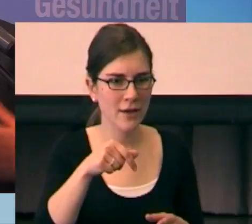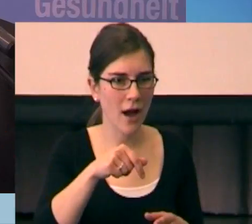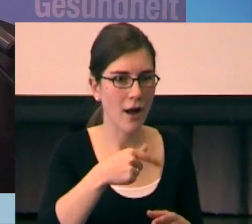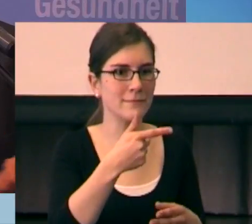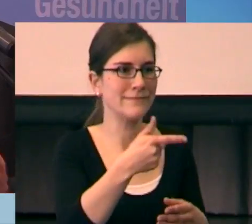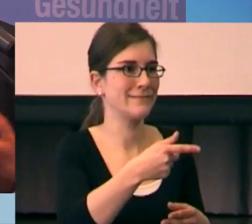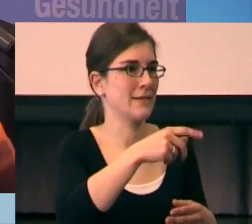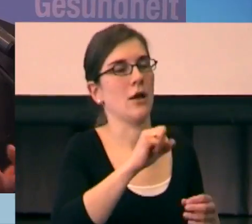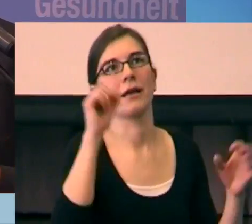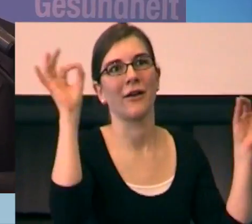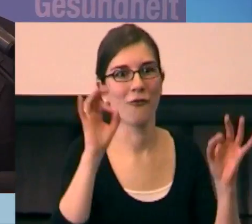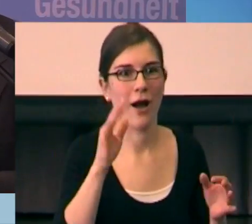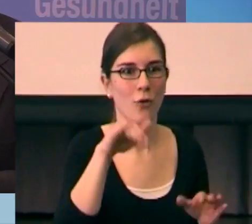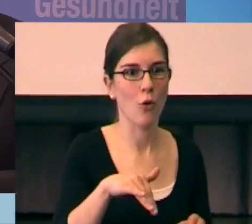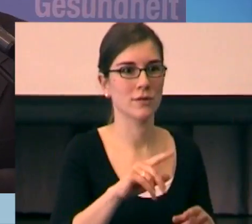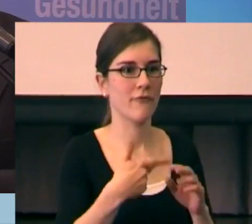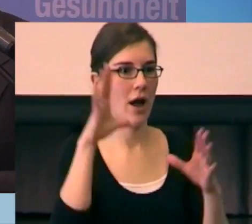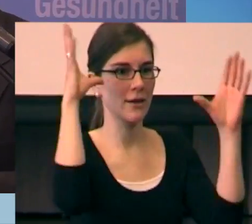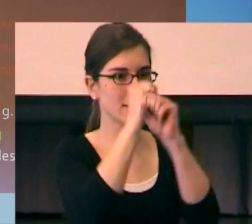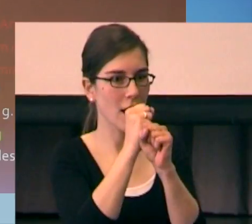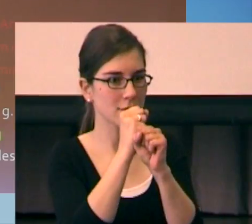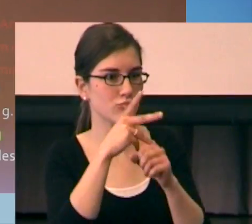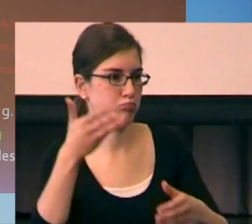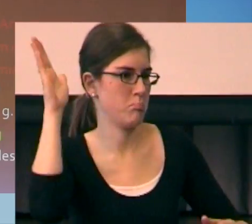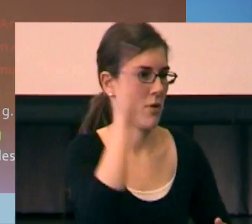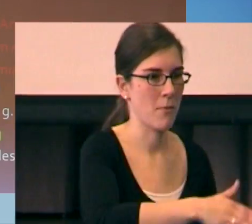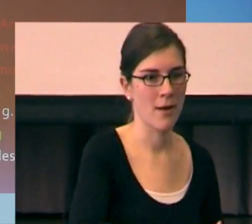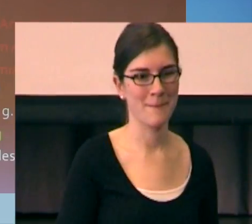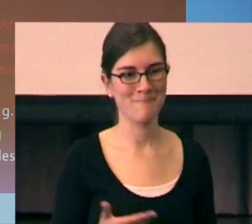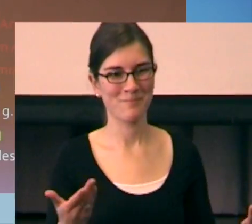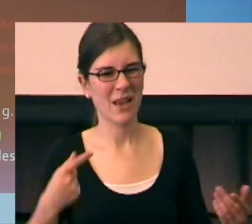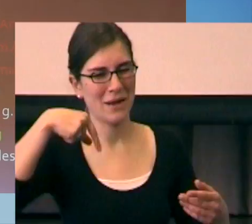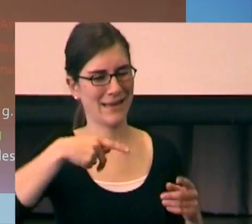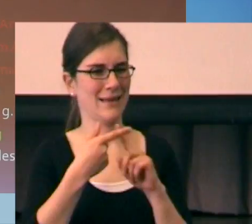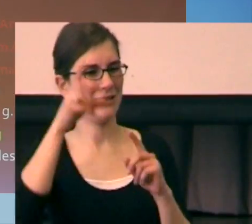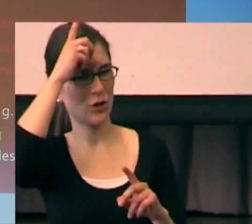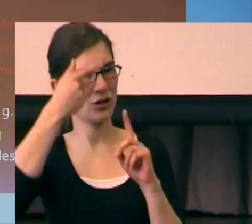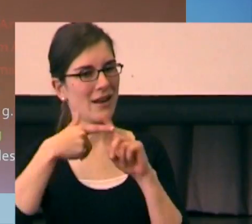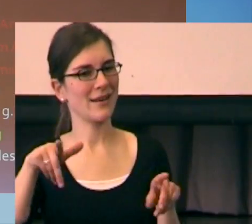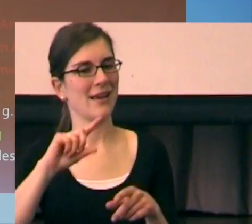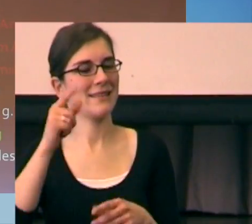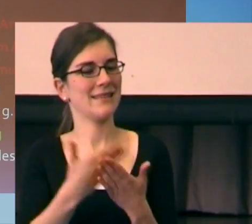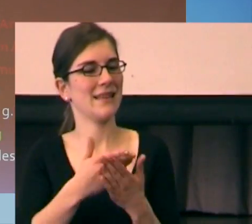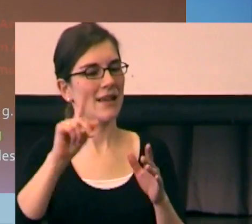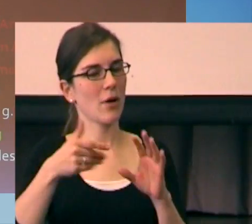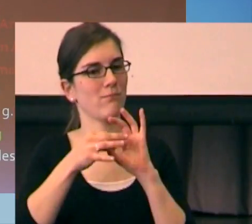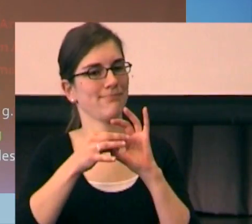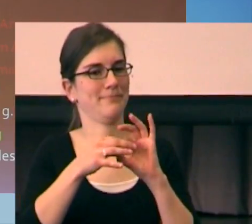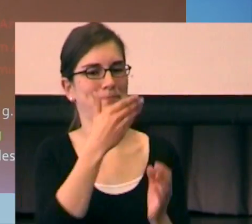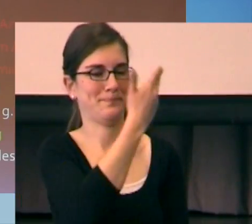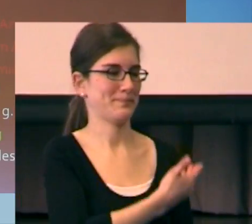Lebenserwartung unserer allgemeinen Sicherheit. Das darf man nicht dabei vergessen. Die Ursachen für ein Prostatakarzinom sind nicht eindeutig bekannt.